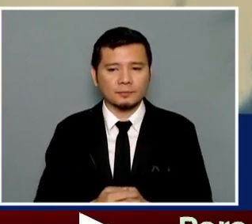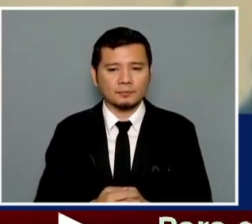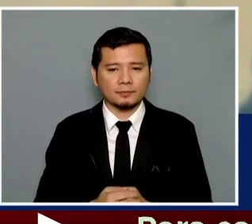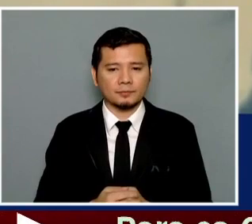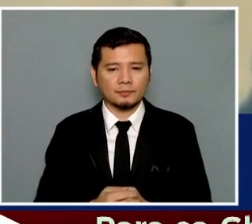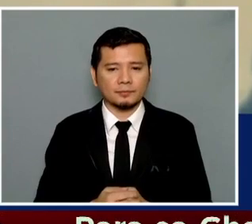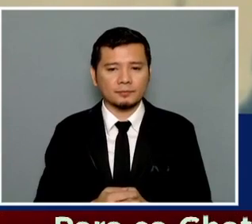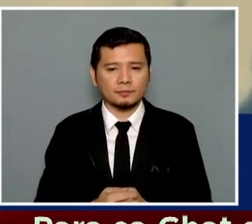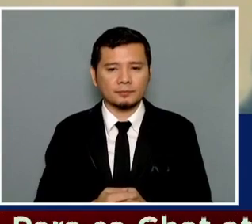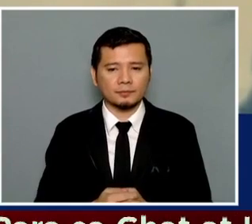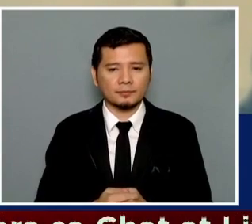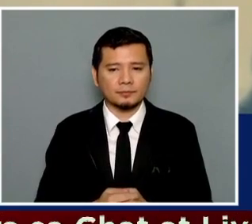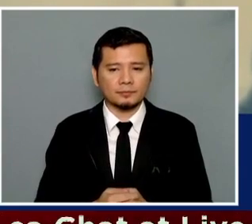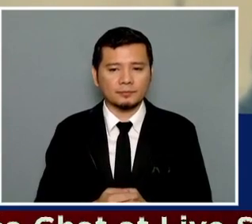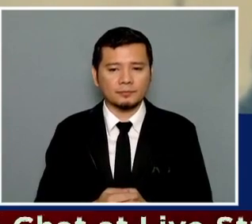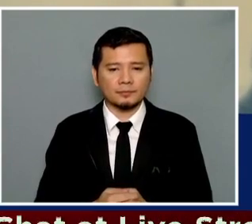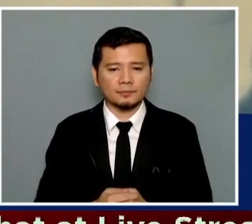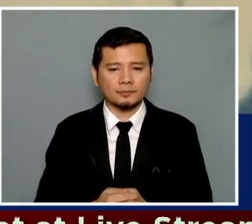sila.